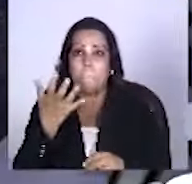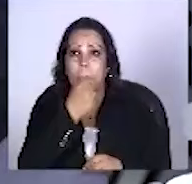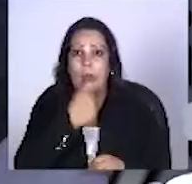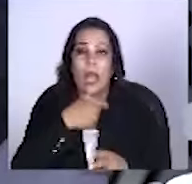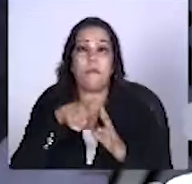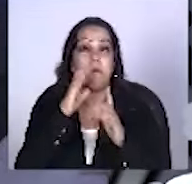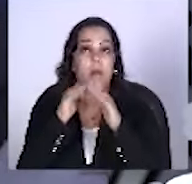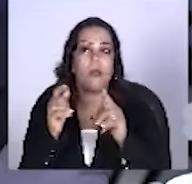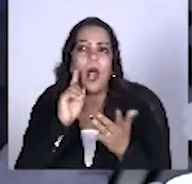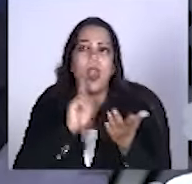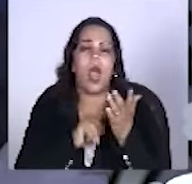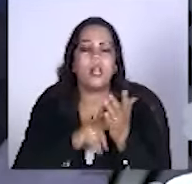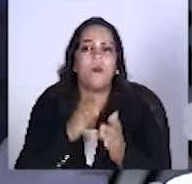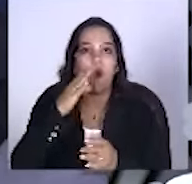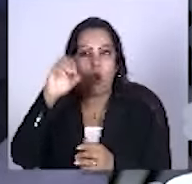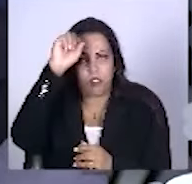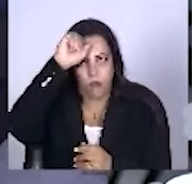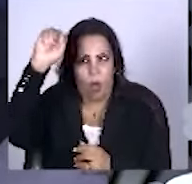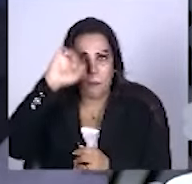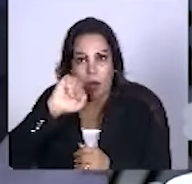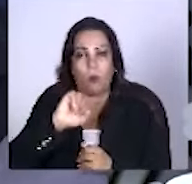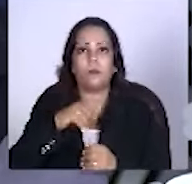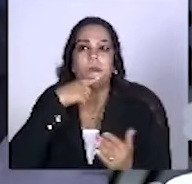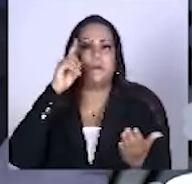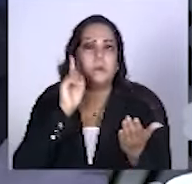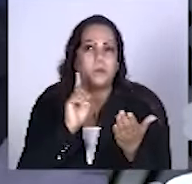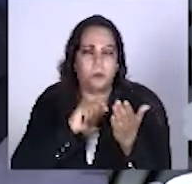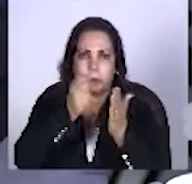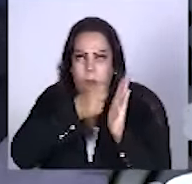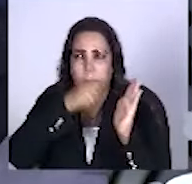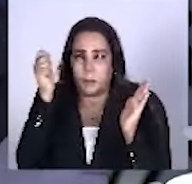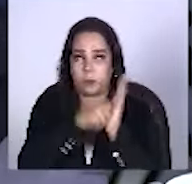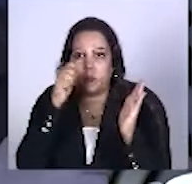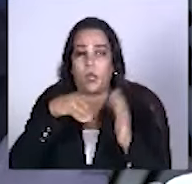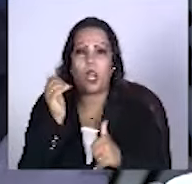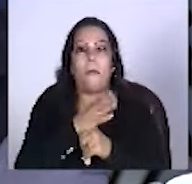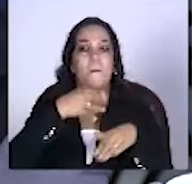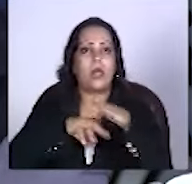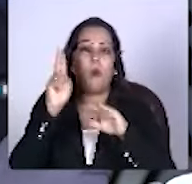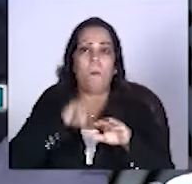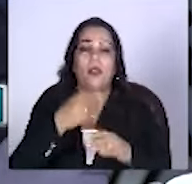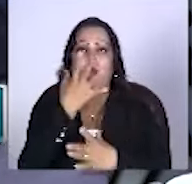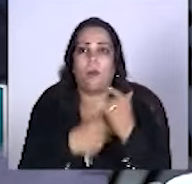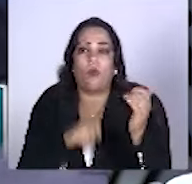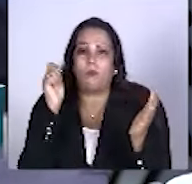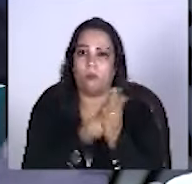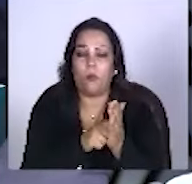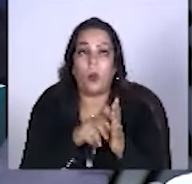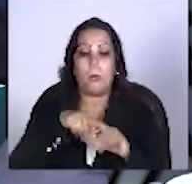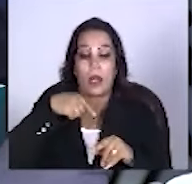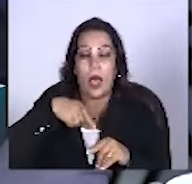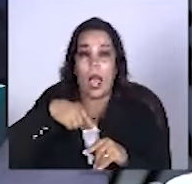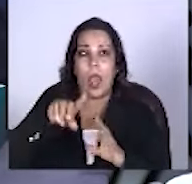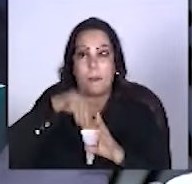عليه انه يتجه للقنصليه يثبت زواجه ويثبت انجابه ومن خلال